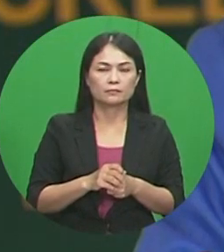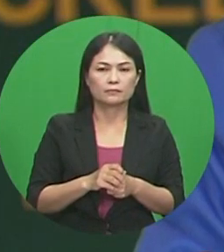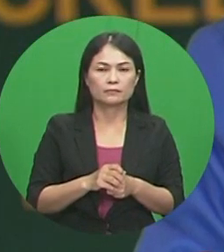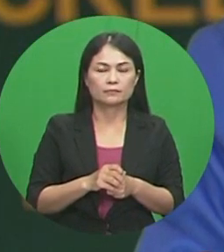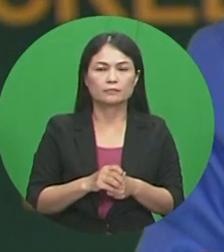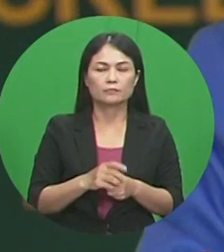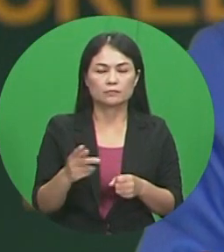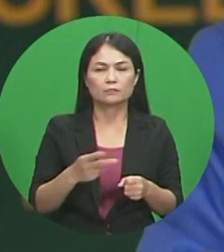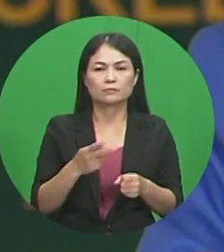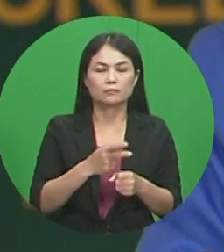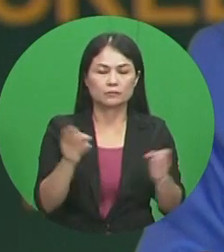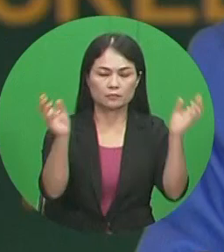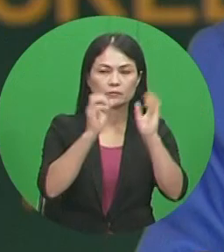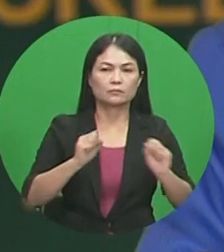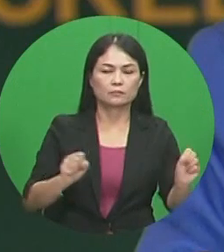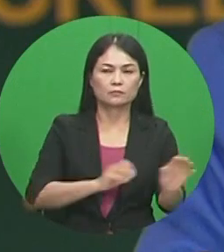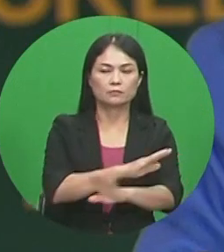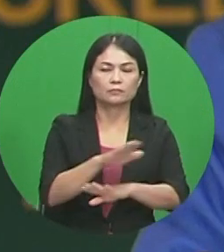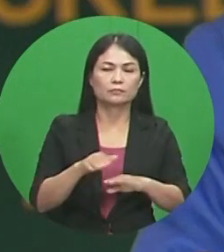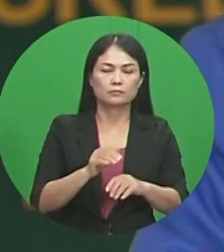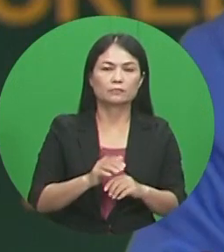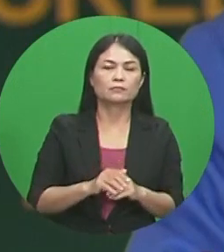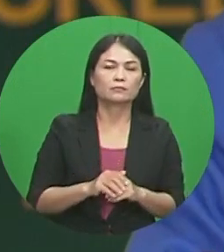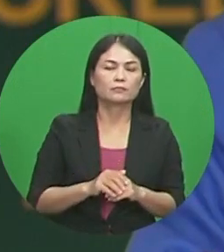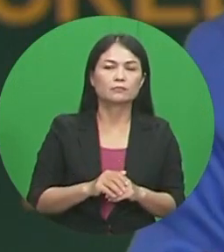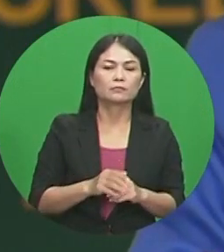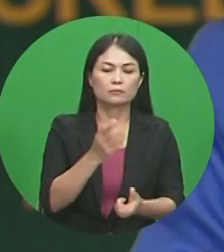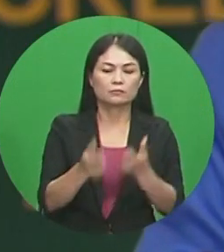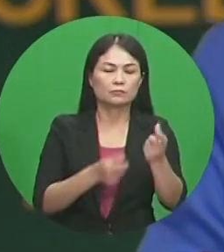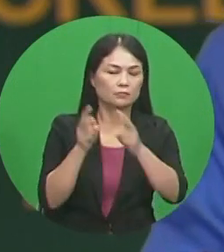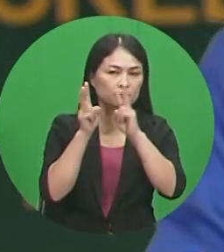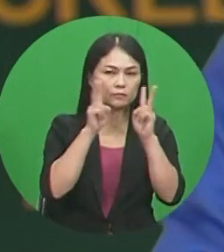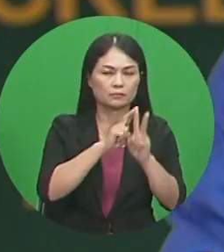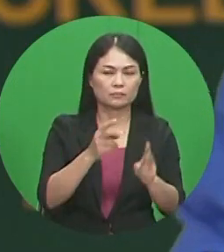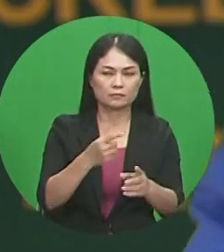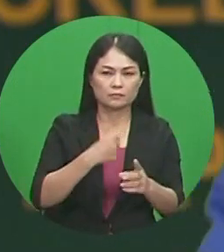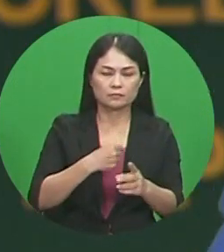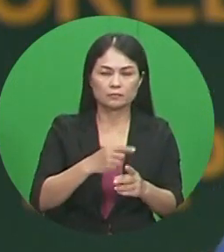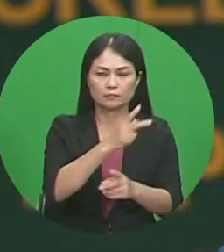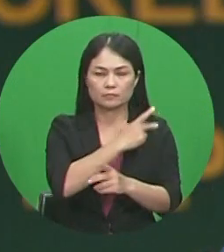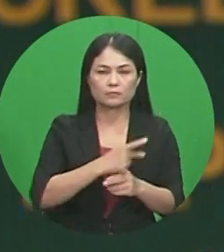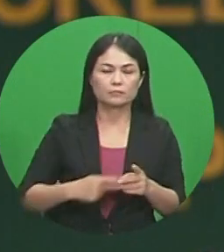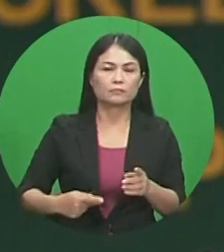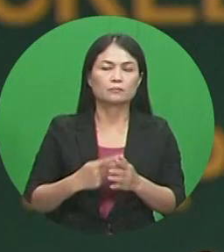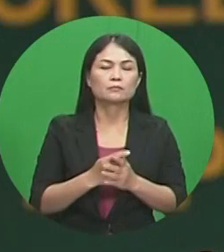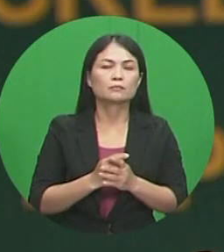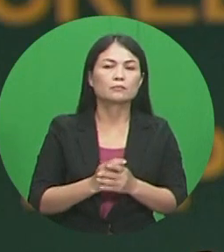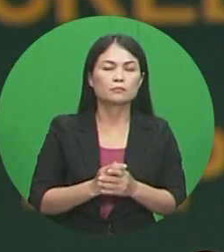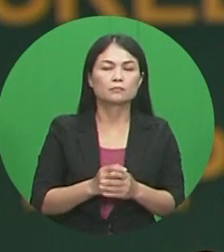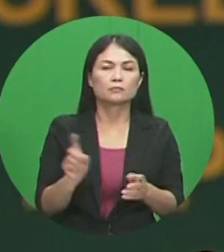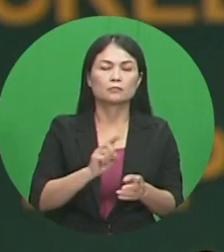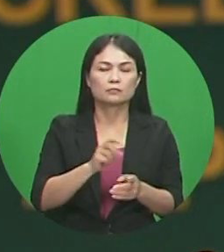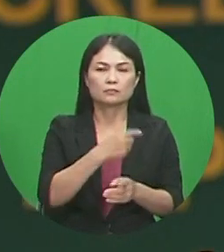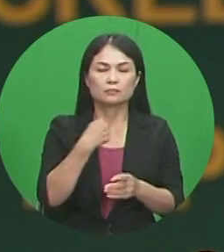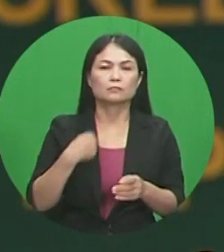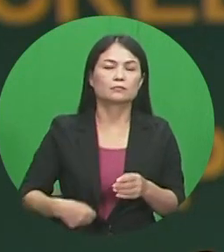ភាពជាដៃគូយុទ្ធសាស្ត្រគ្រប់ជ្រុងជ្រោយដំណើរទស្សនកិច្ចរបស់ខ្ញុំប្រកាសណាខ្ញុំទៅកាន់សាធារណរដ្ឋប្រជាមានិត